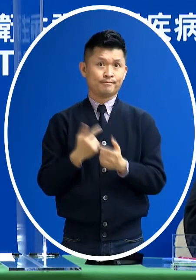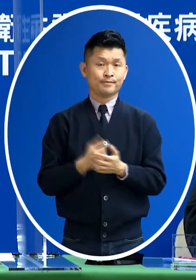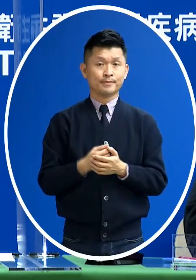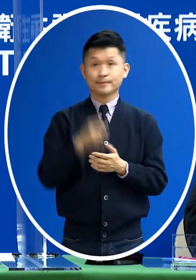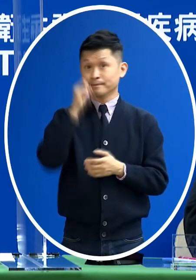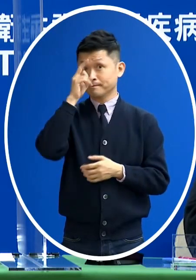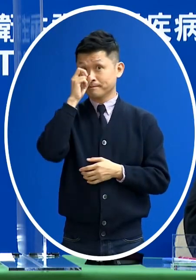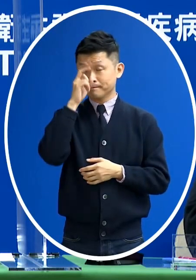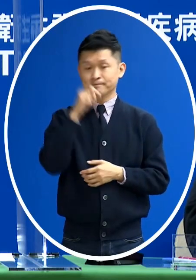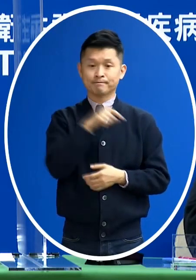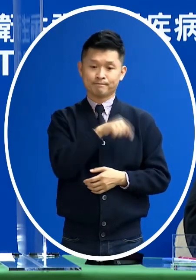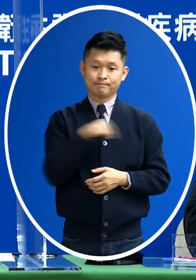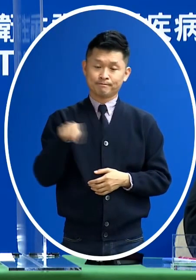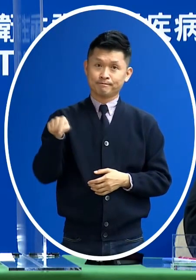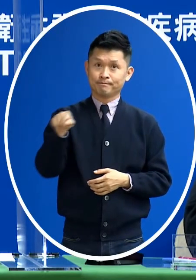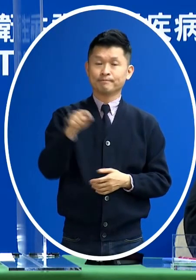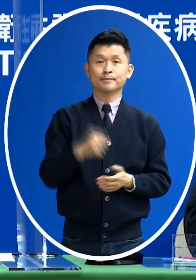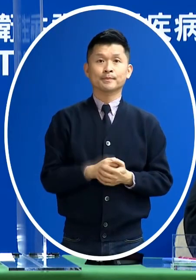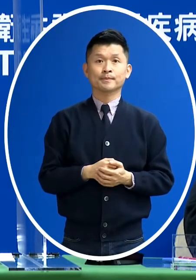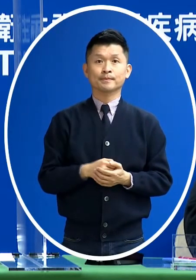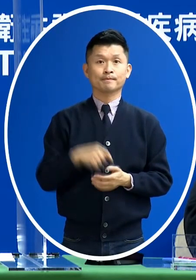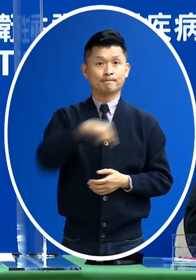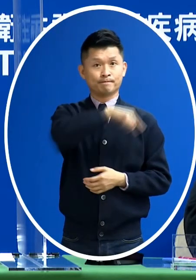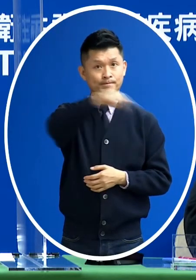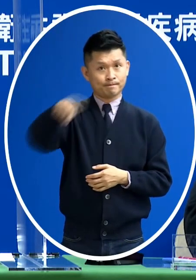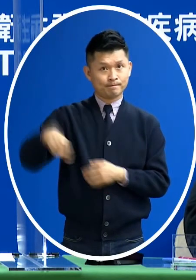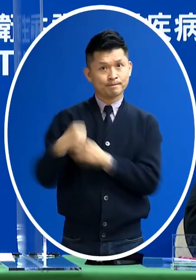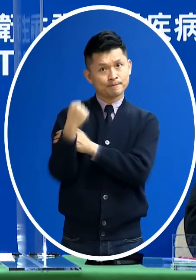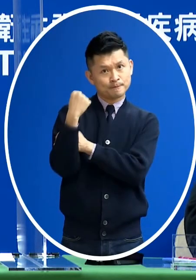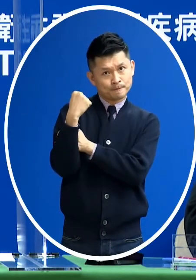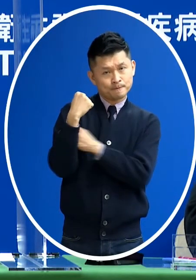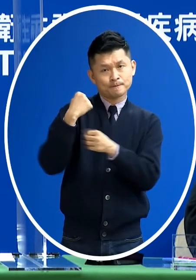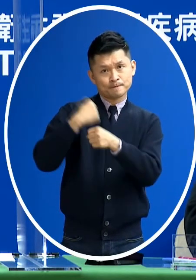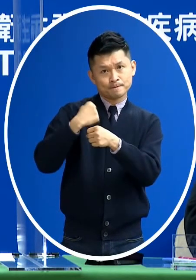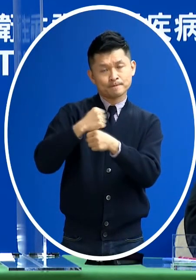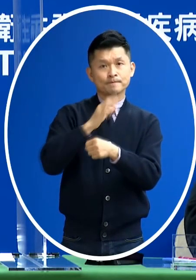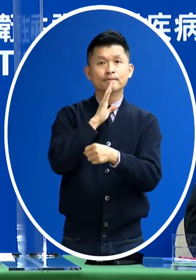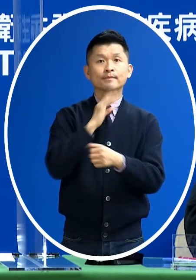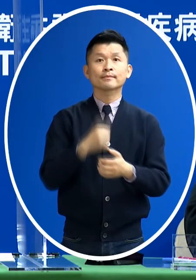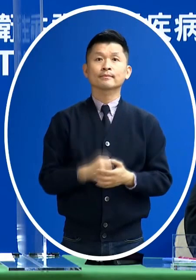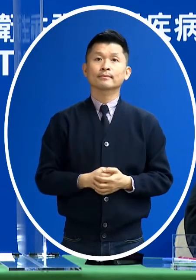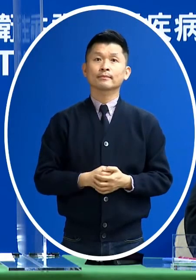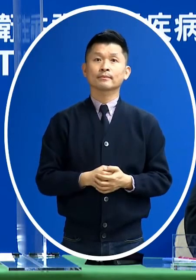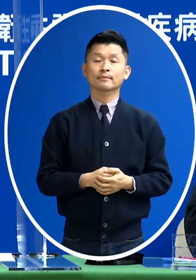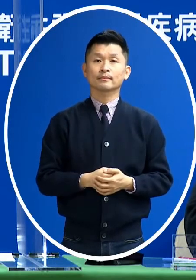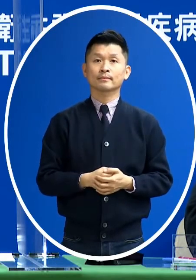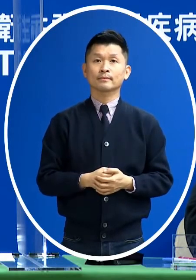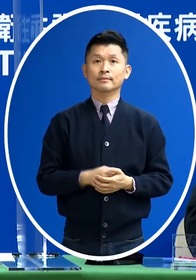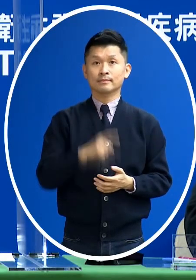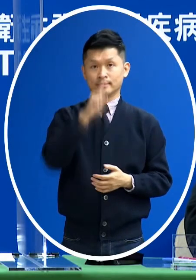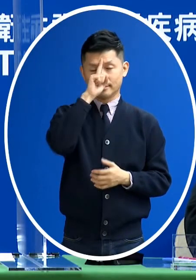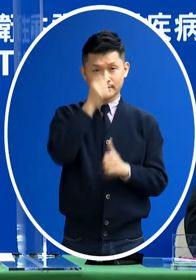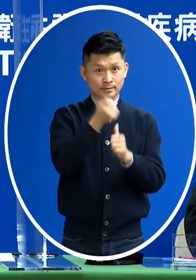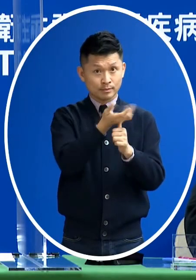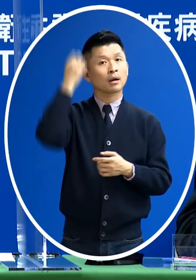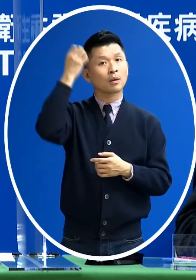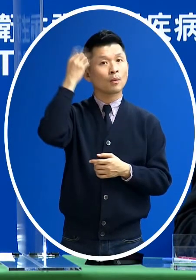宜兰，那相对大家都很积极的在做了，大家就说是要把这个疫情控制